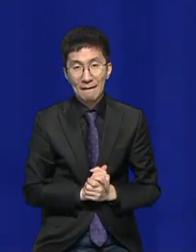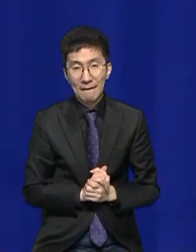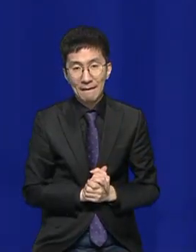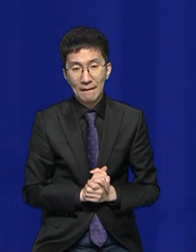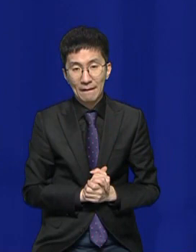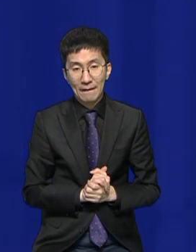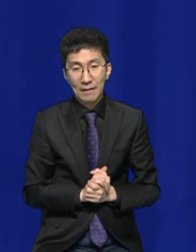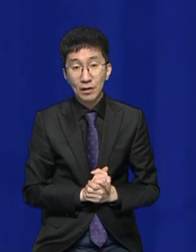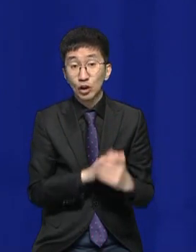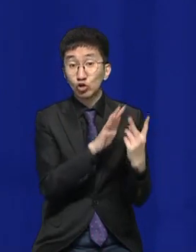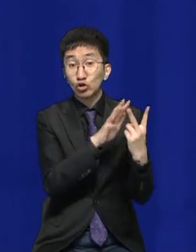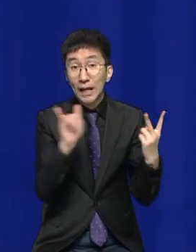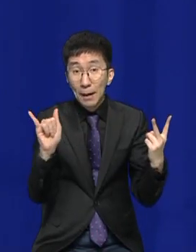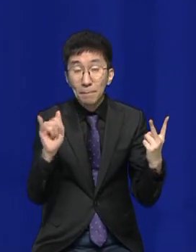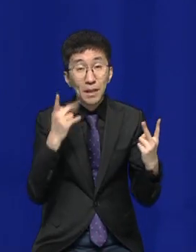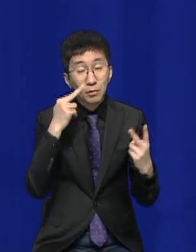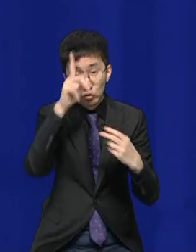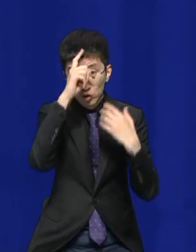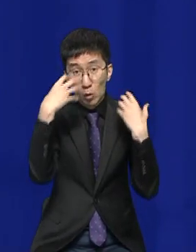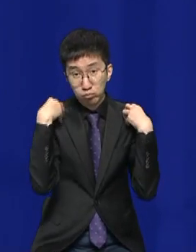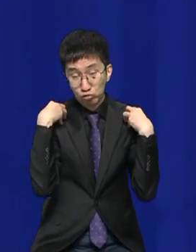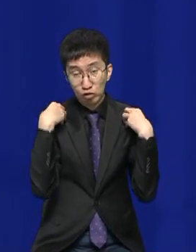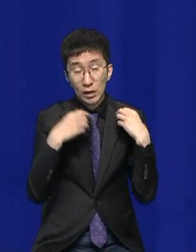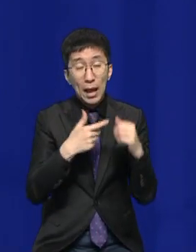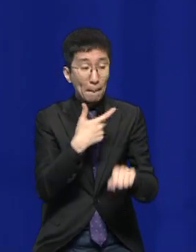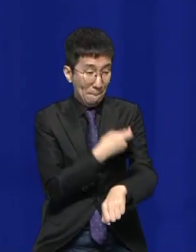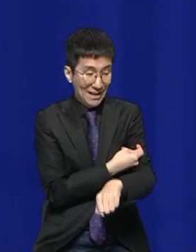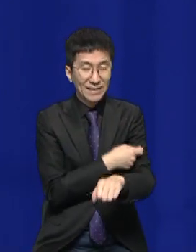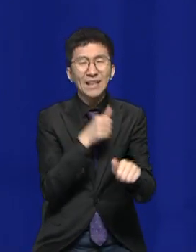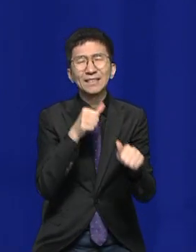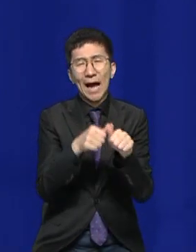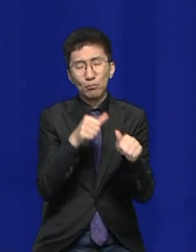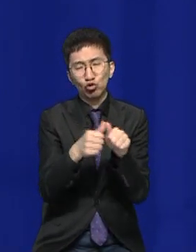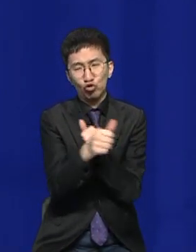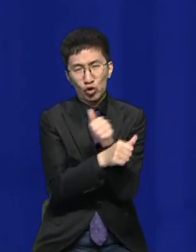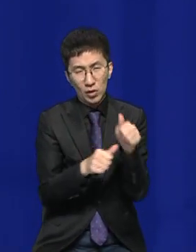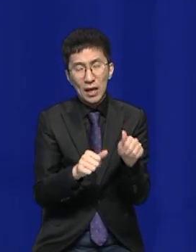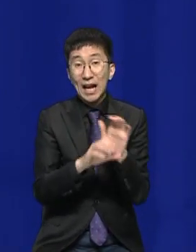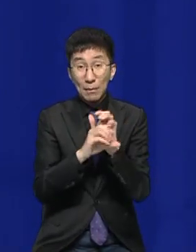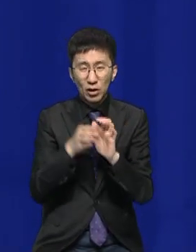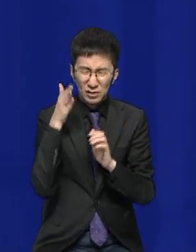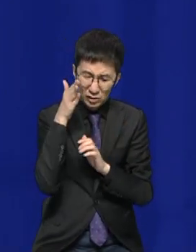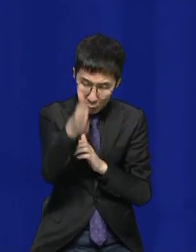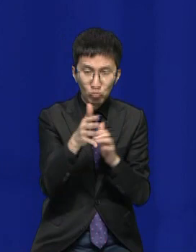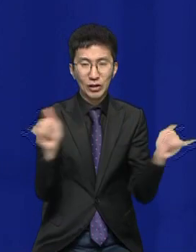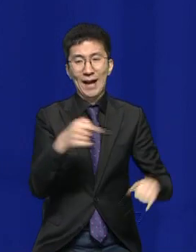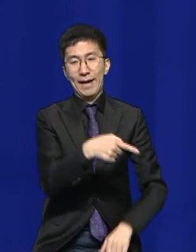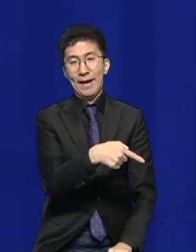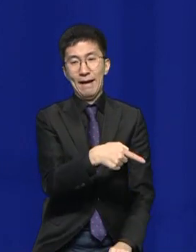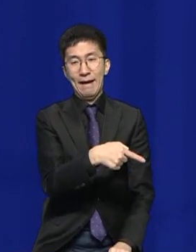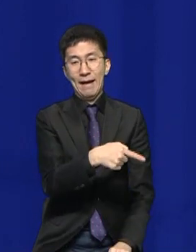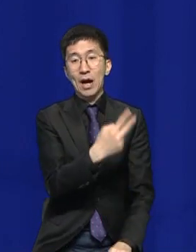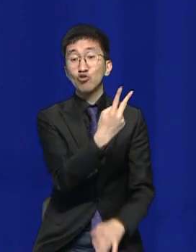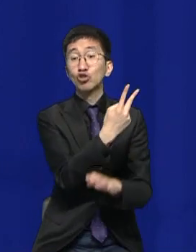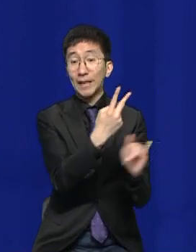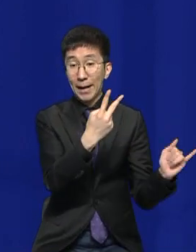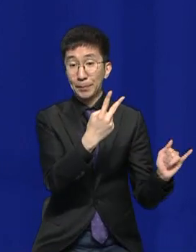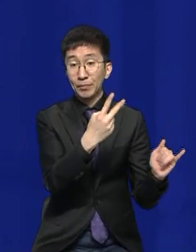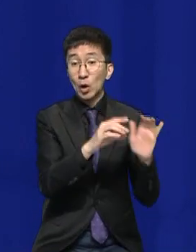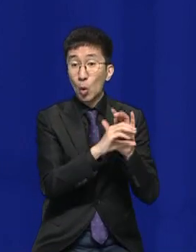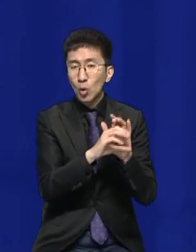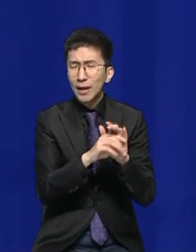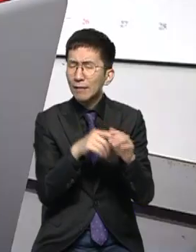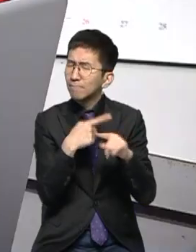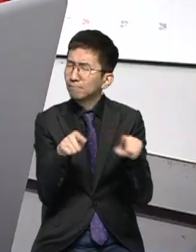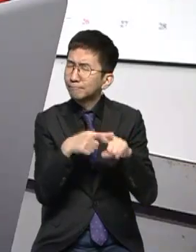미 식품의약국 FDA 백신 자문위원회 소속된 감염병 백신 분야 권위자로 직접 코로나 백신을